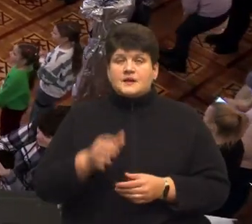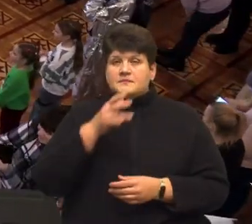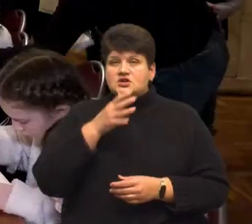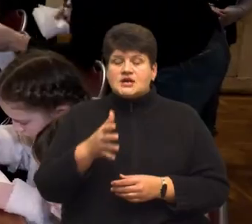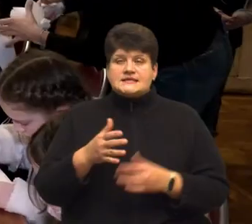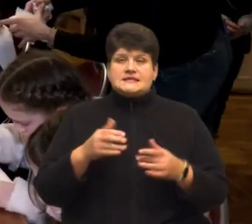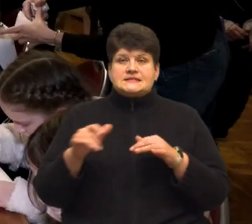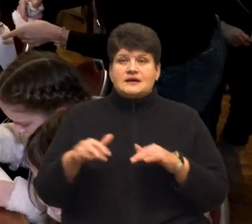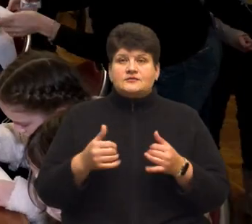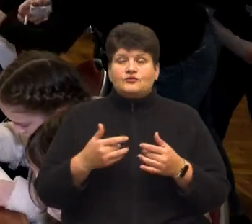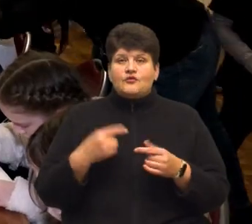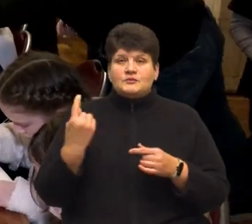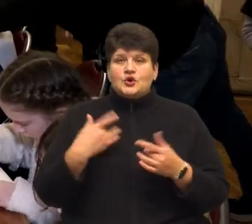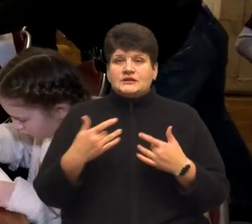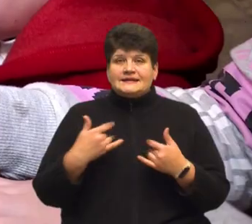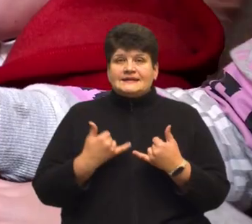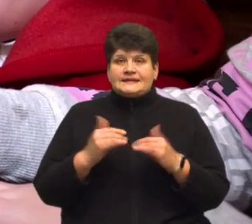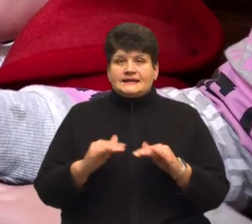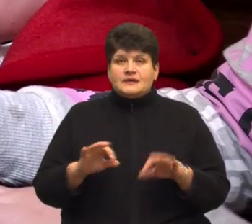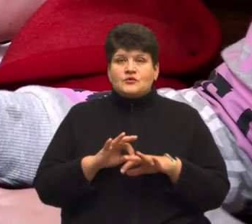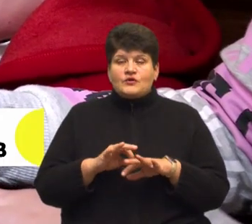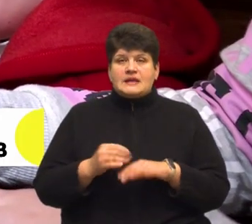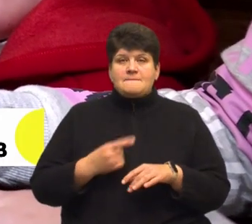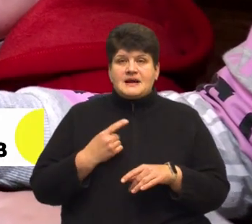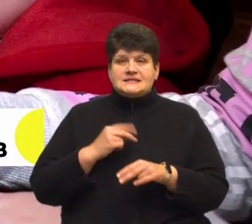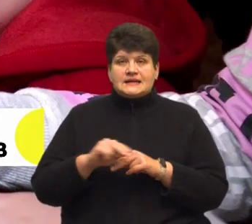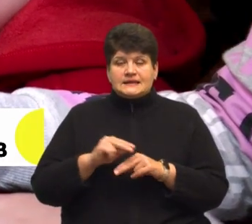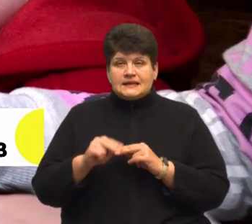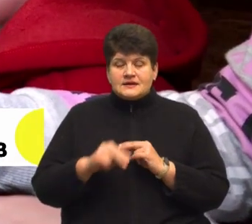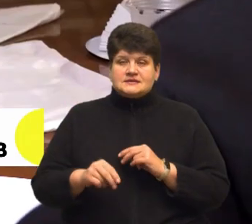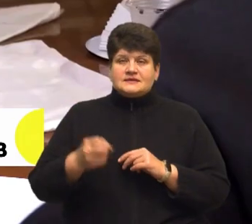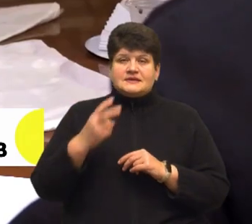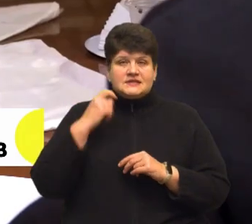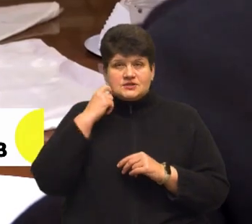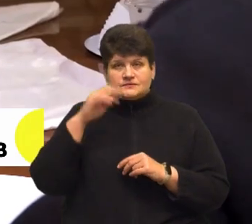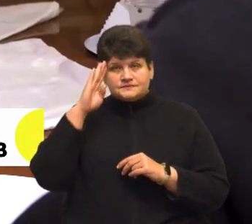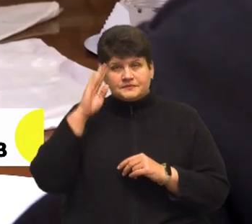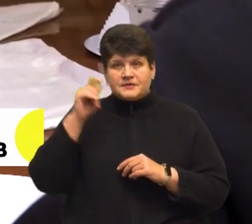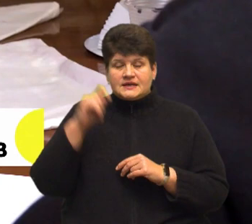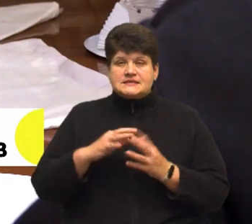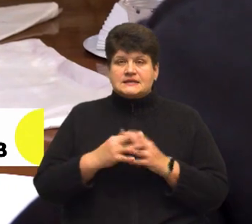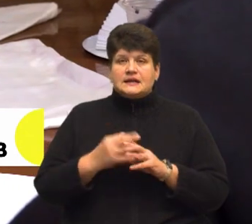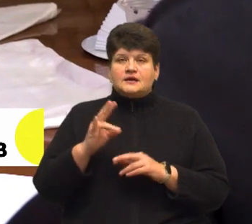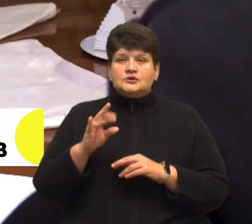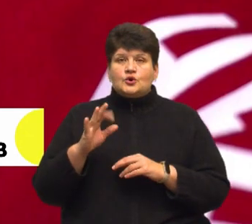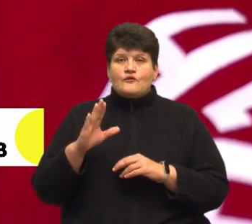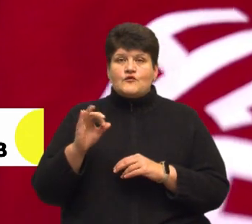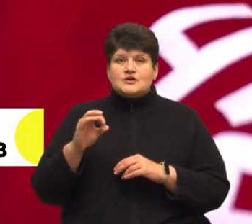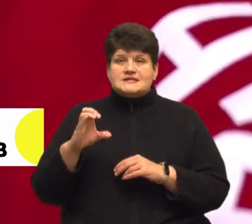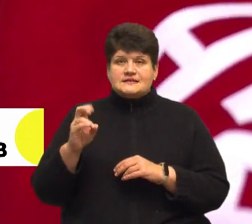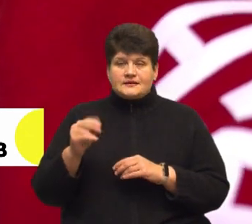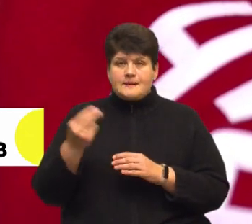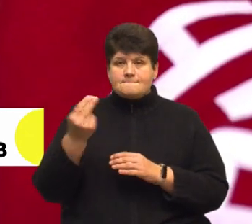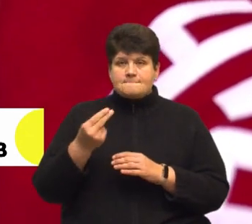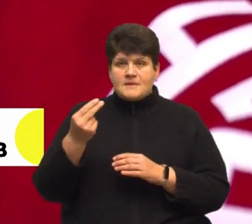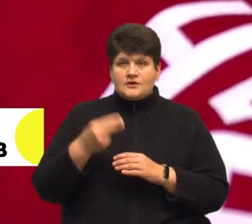театрі для дітей проводили майстер-класи 11тирічний Матвій валькірний приїхав зі села Новосілка хлопчик каже малює герб у пам'ять